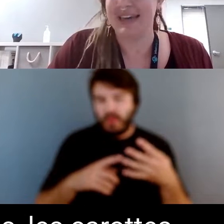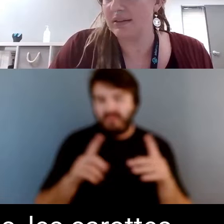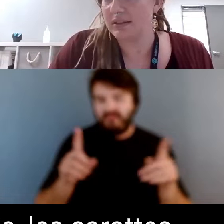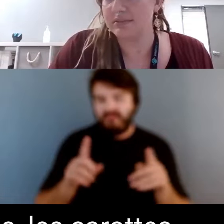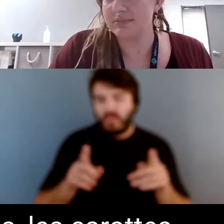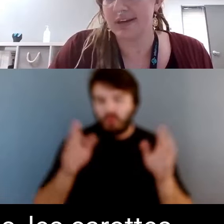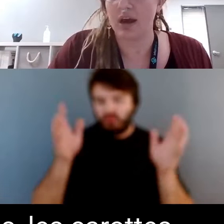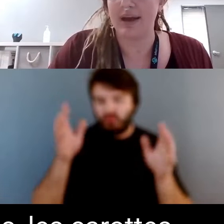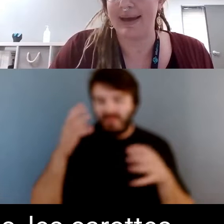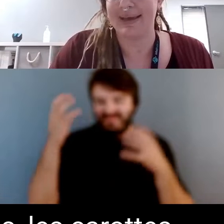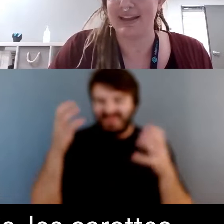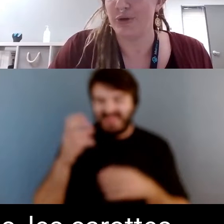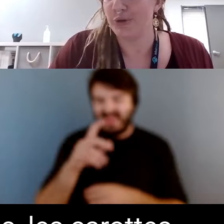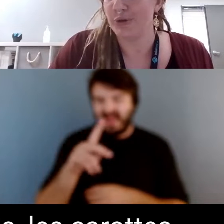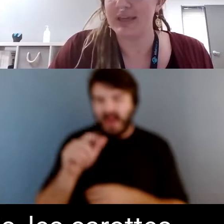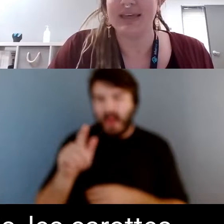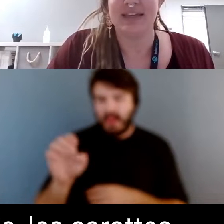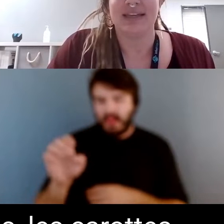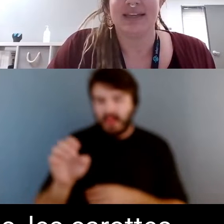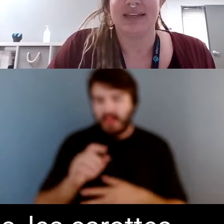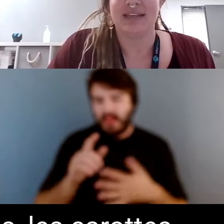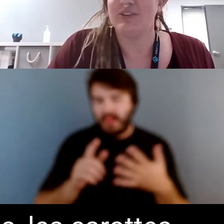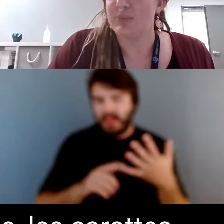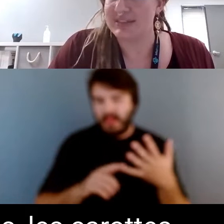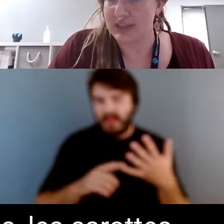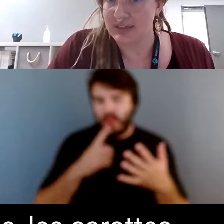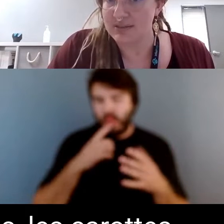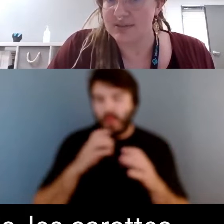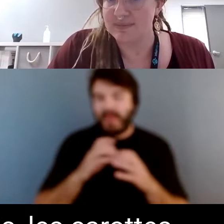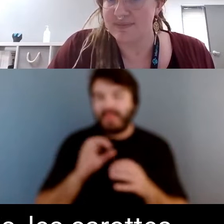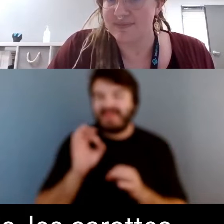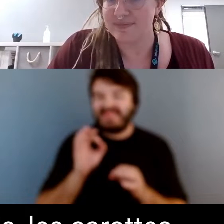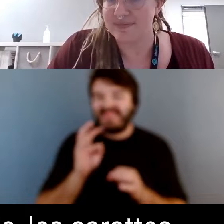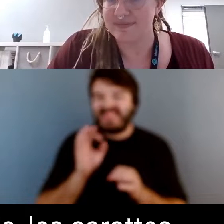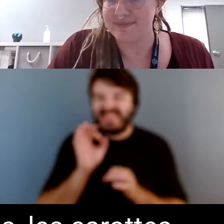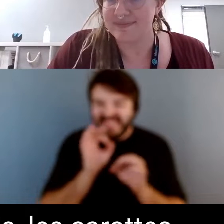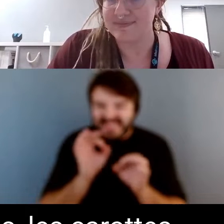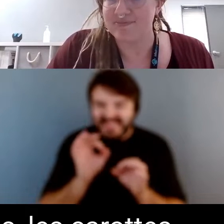le kale, K-A-L-E, les tomates cerises,